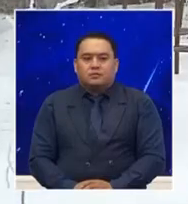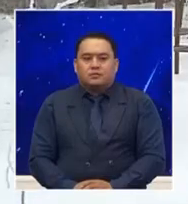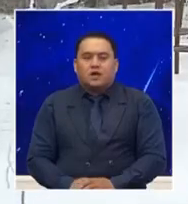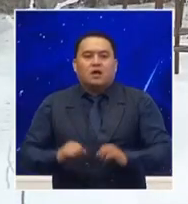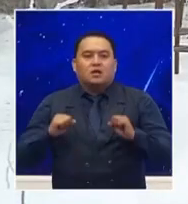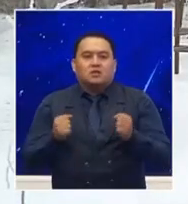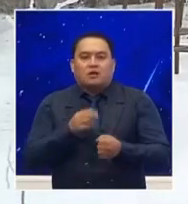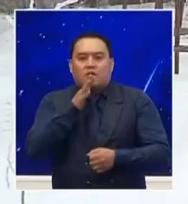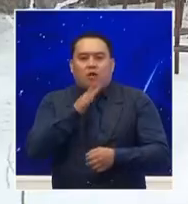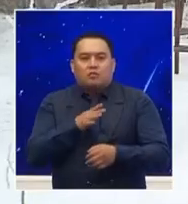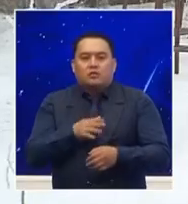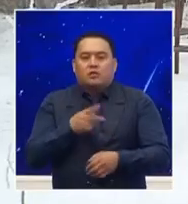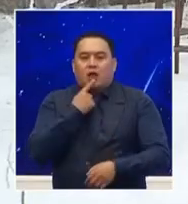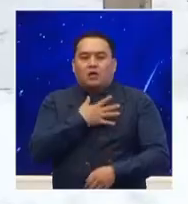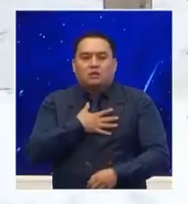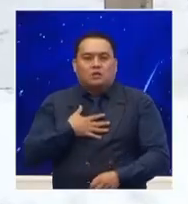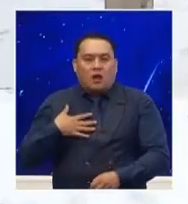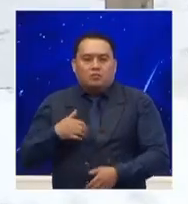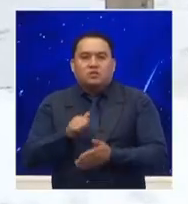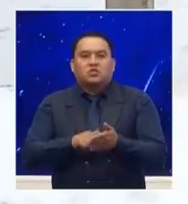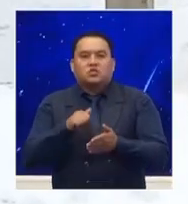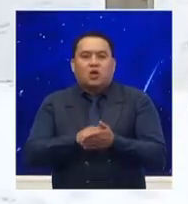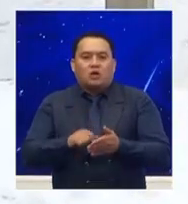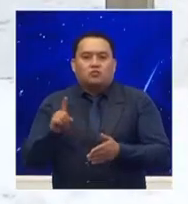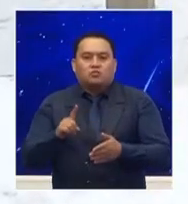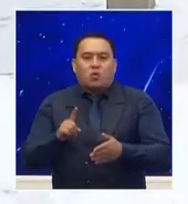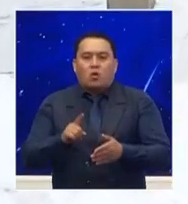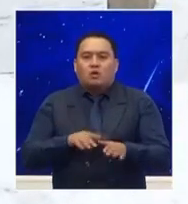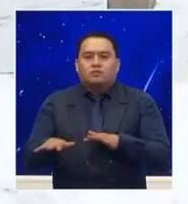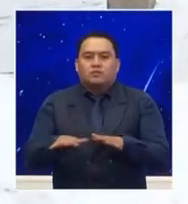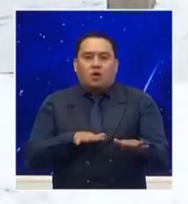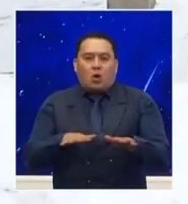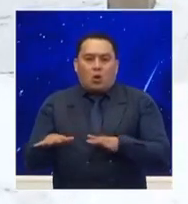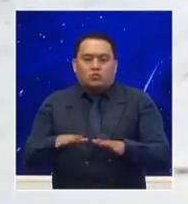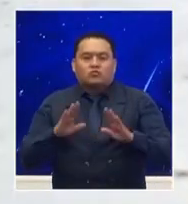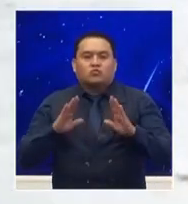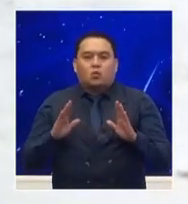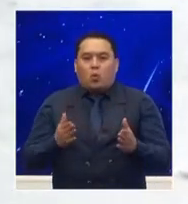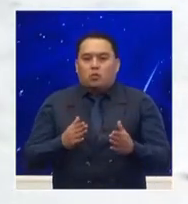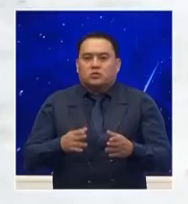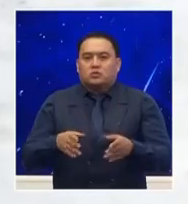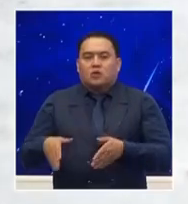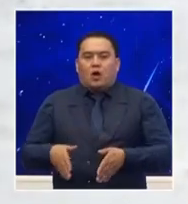Зима – время повышенного травматизма. Причиной тому часто служит гололед, нередки случаи дорожных происшествий из-за скользкой